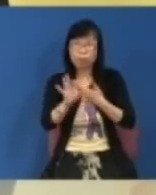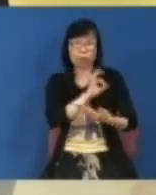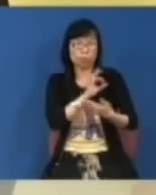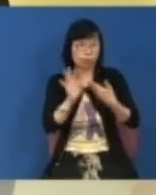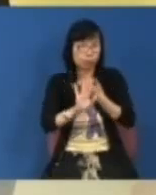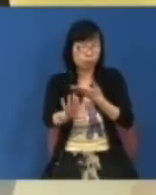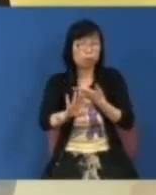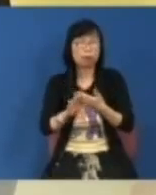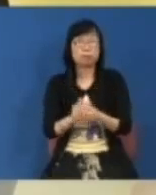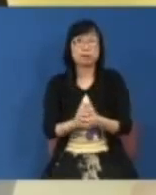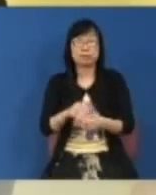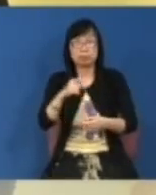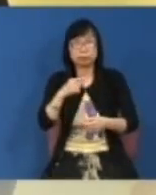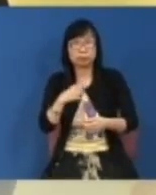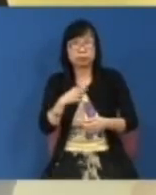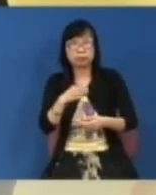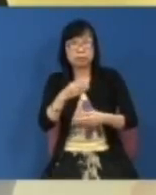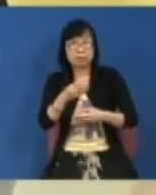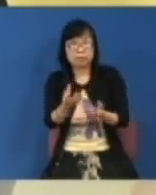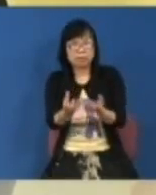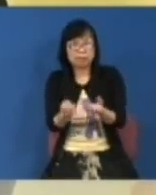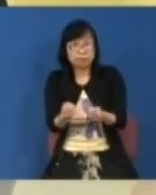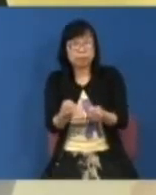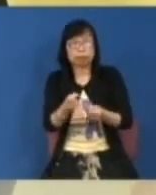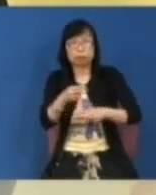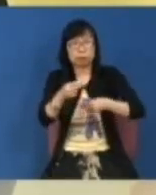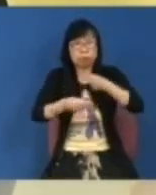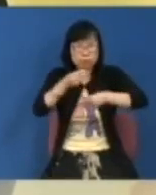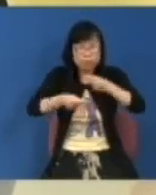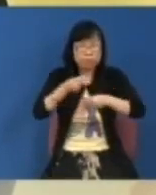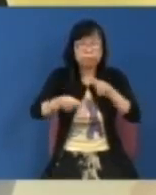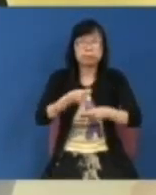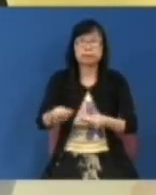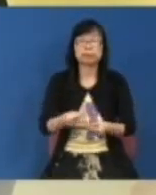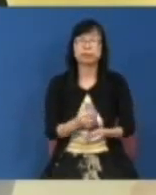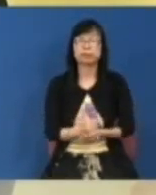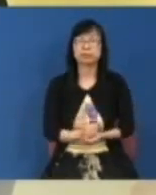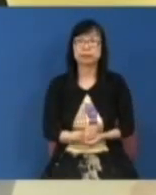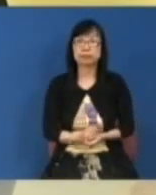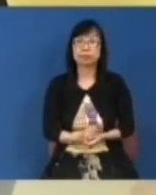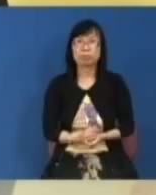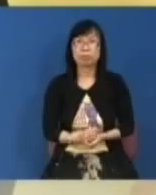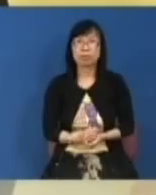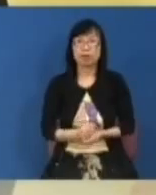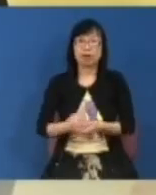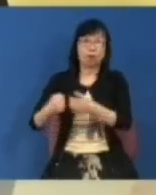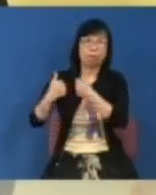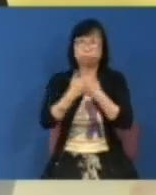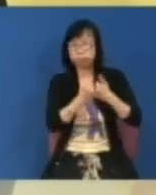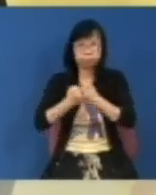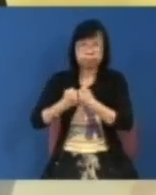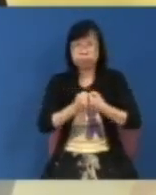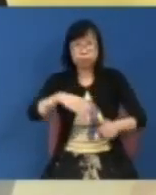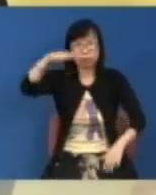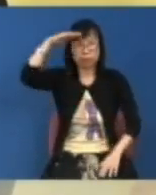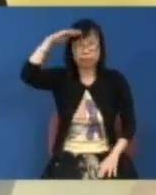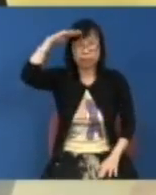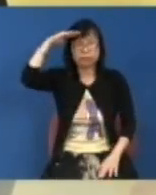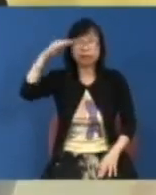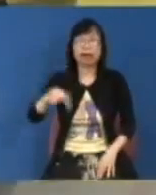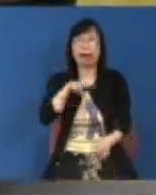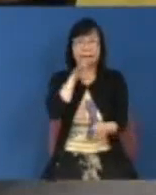必然會受到傳染啦。就即係所謂這個推撞警察啊，衝破封 鬧